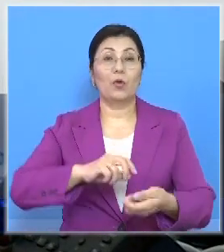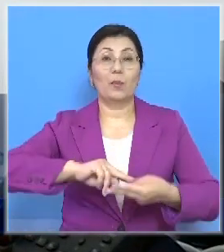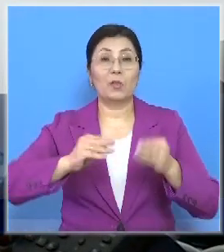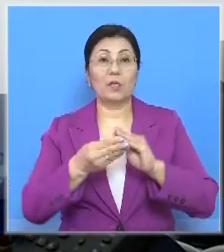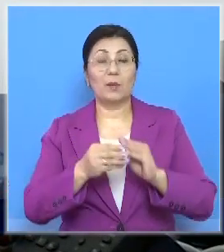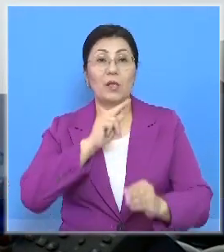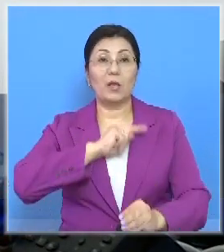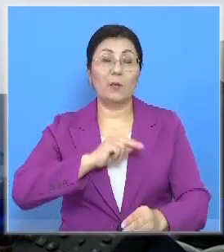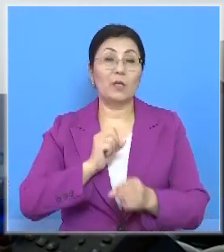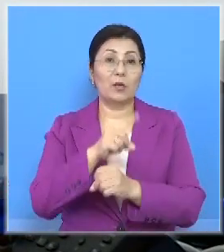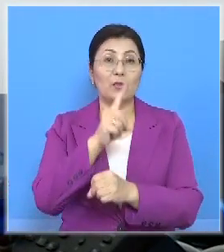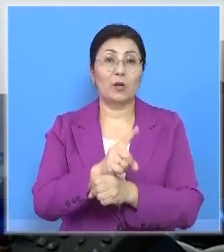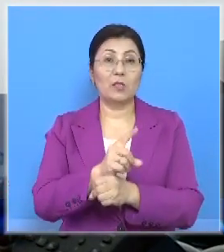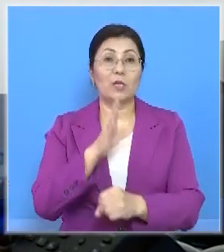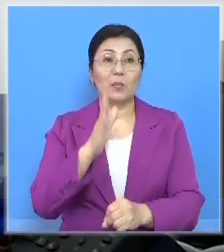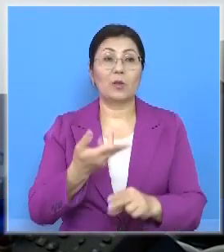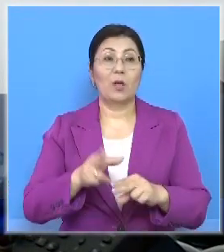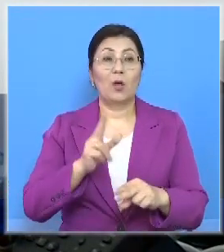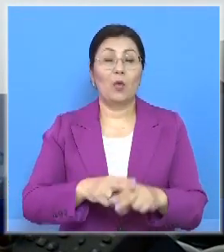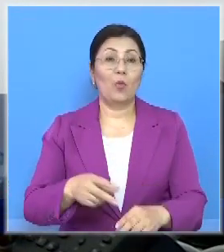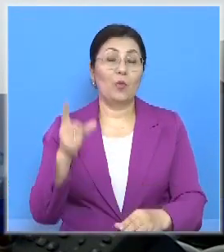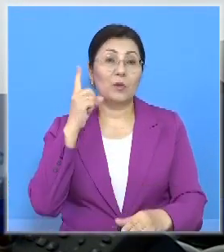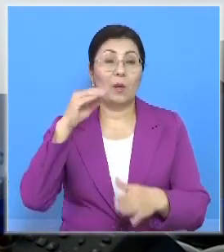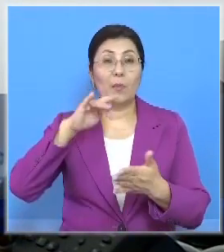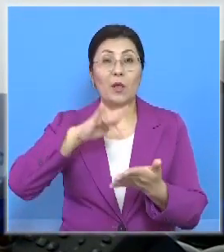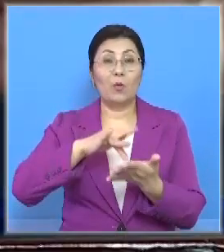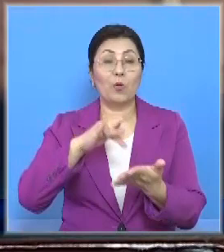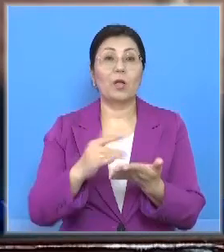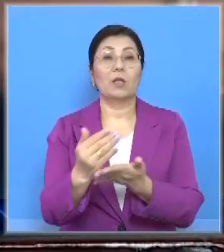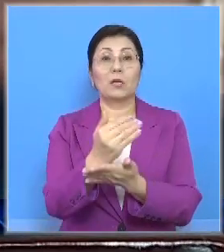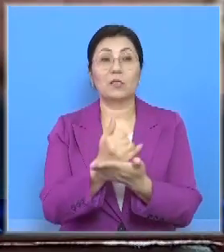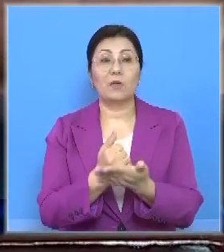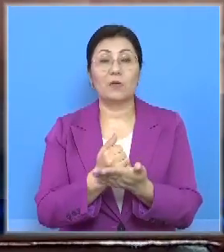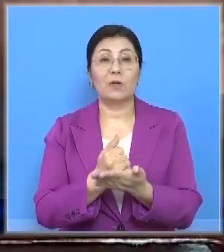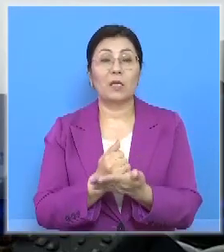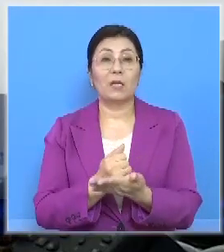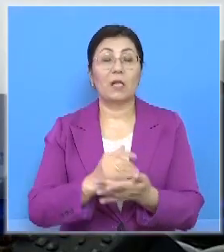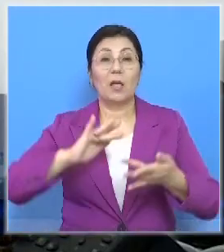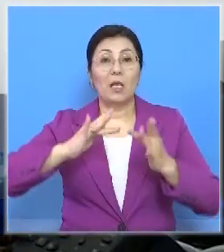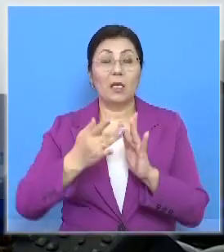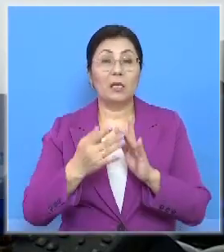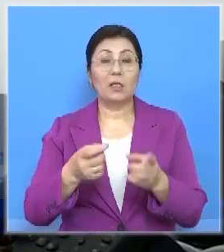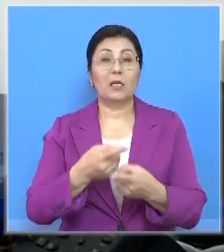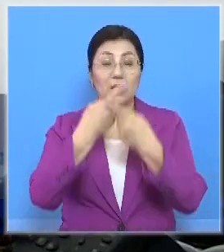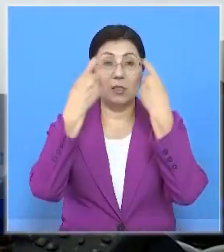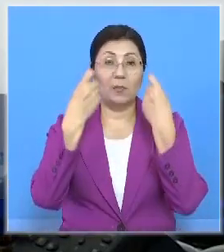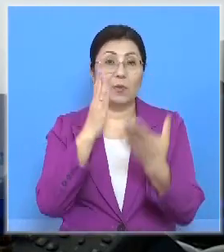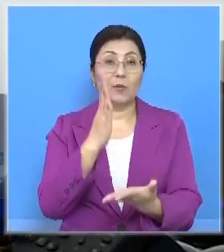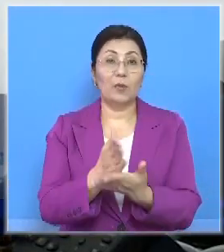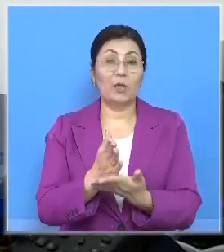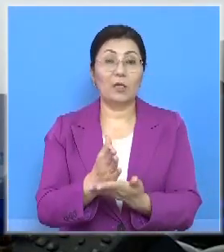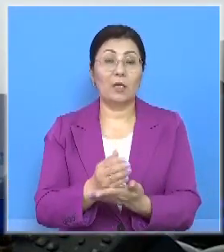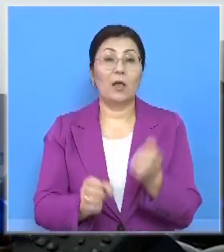нарығында сұраныстар болса, осы мобильді орталықта бәрі шоғырланып, базада көрініп тұрады. Мамандар әрі қарай жұмыс